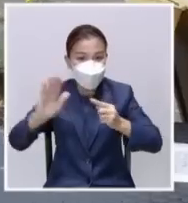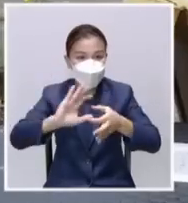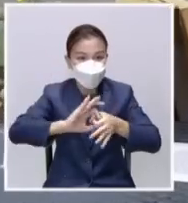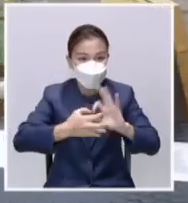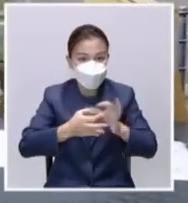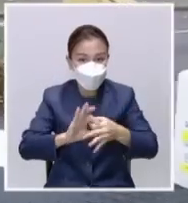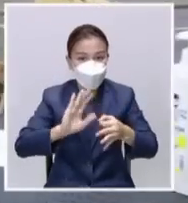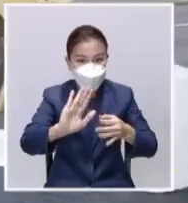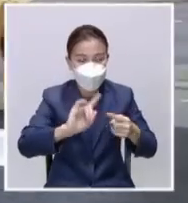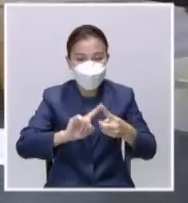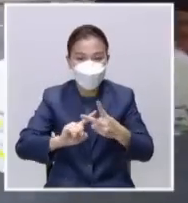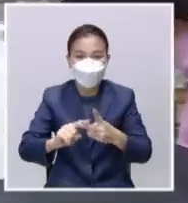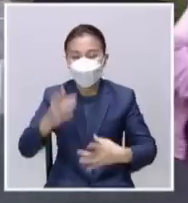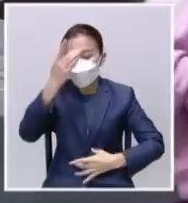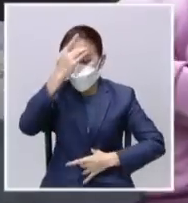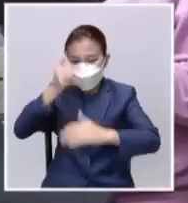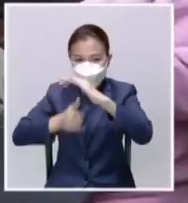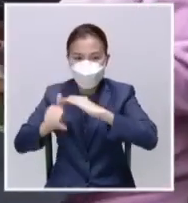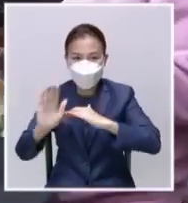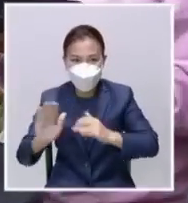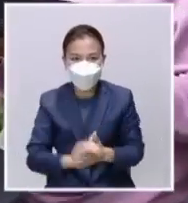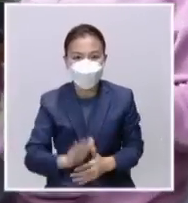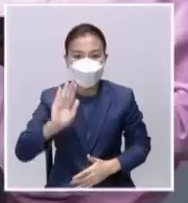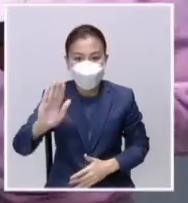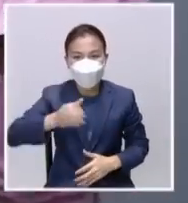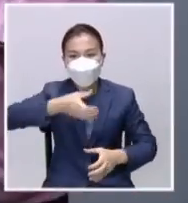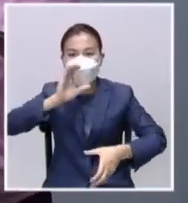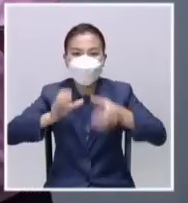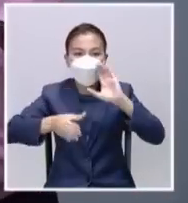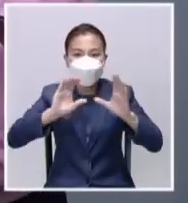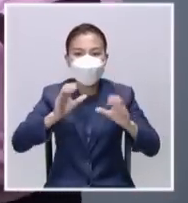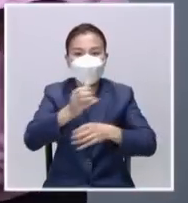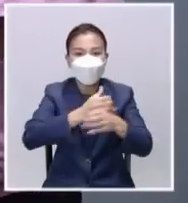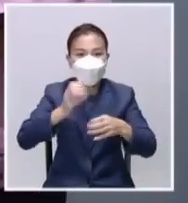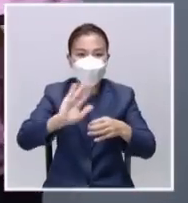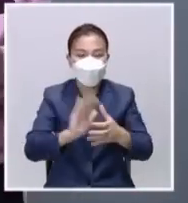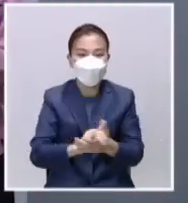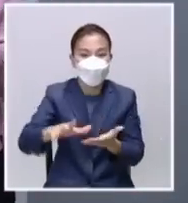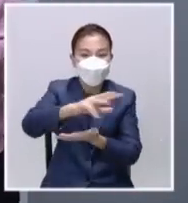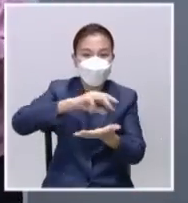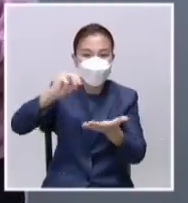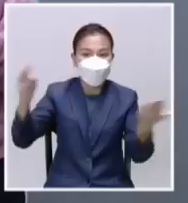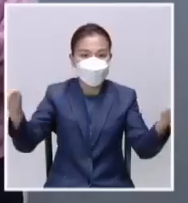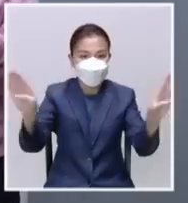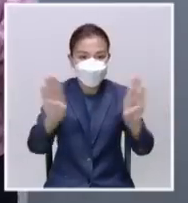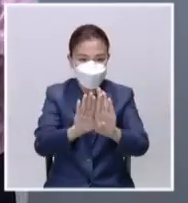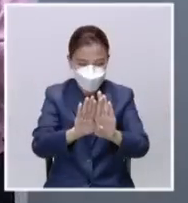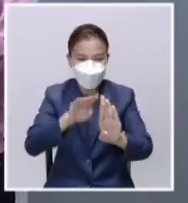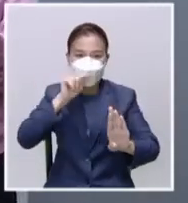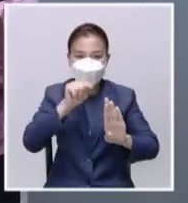ยมผู้ป่วยรวมถึงห้ามจำหน่ายเครื่องดื่มแอลกอฮอล์ในที่สาธารณะและออกคำสั่งปิดมหาวิทยาลัยได้ด้วยค่ะกฎ